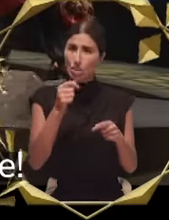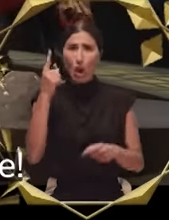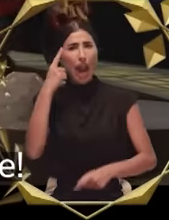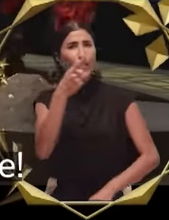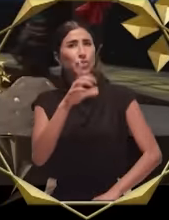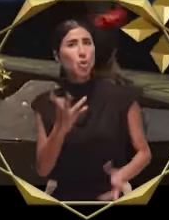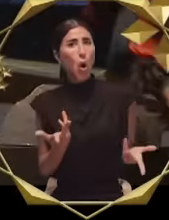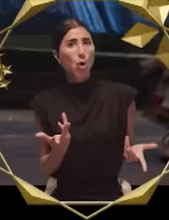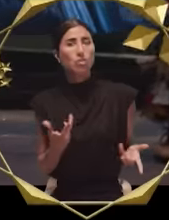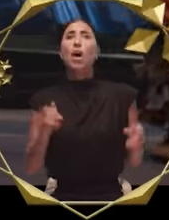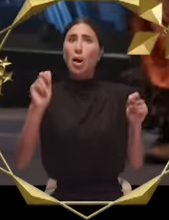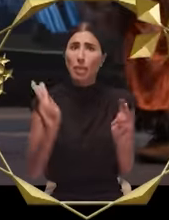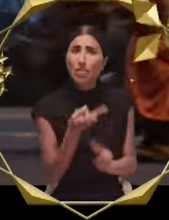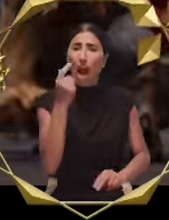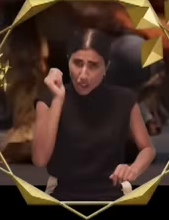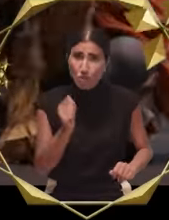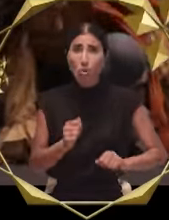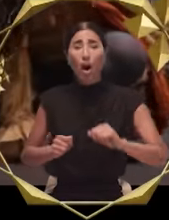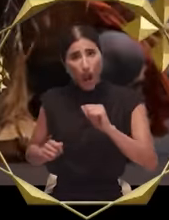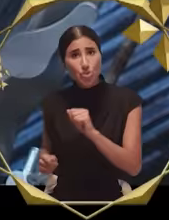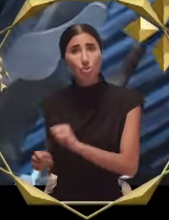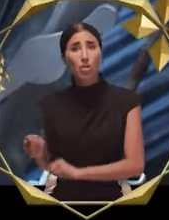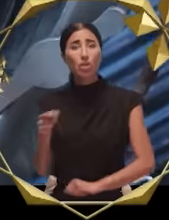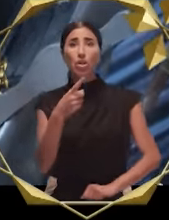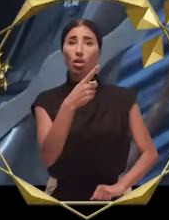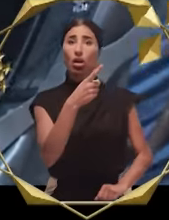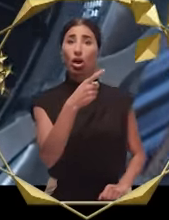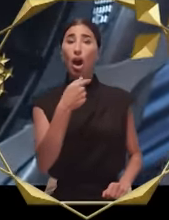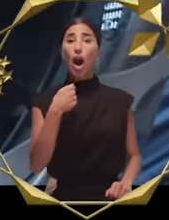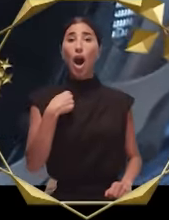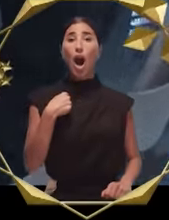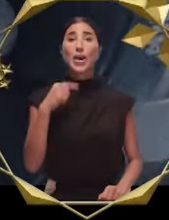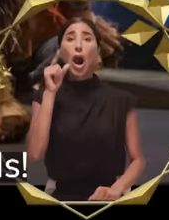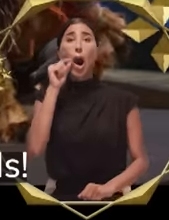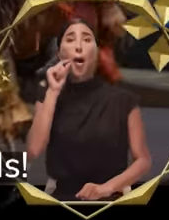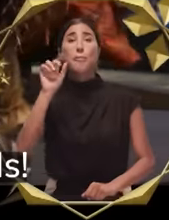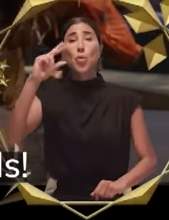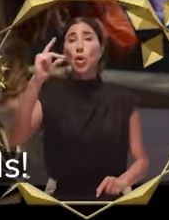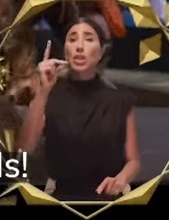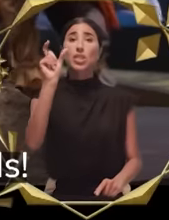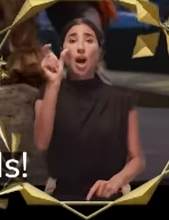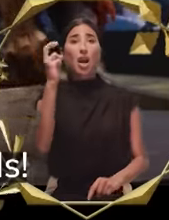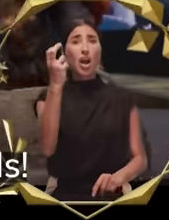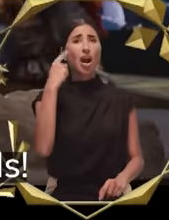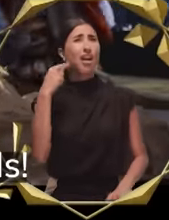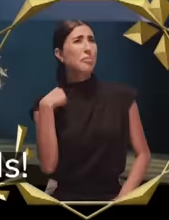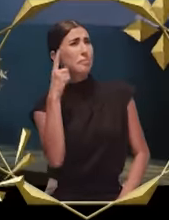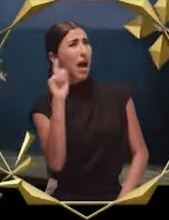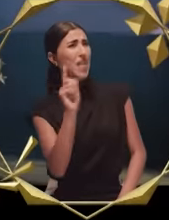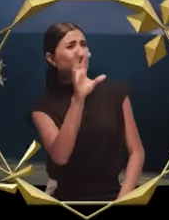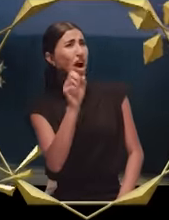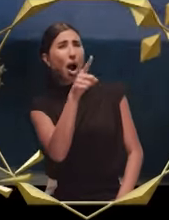ويجيد العطس أتشو أتشو أنا أبطأ أبطأ أبطلة لا أفهم لكلامه